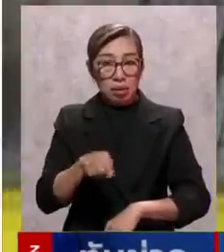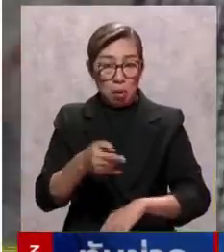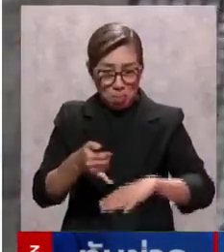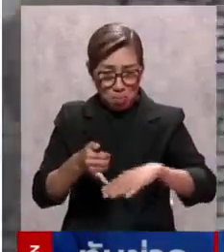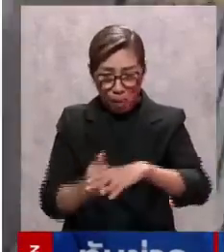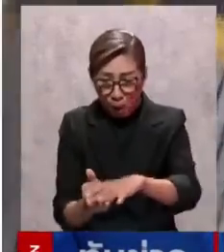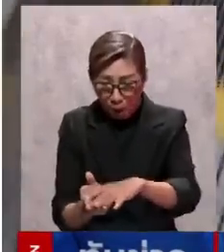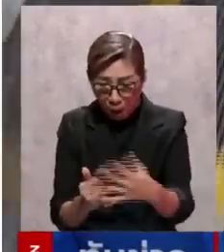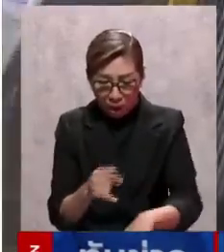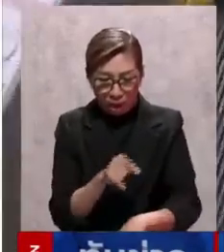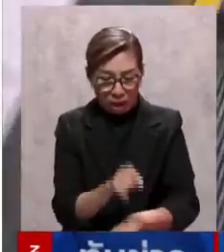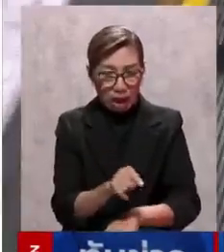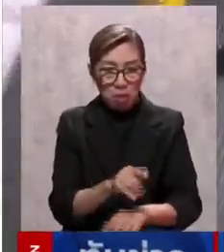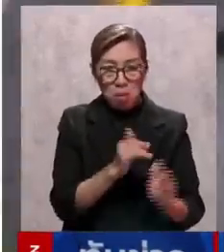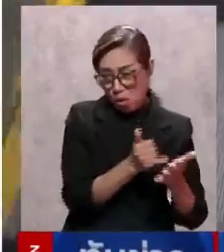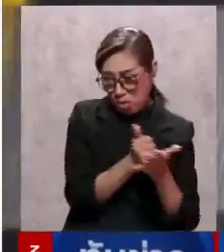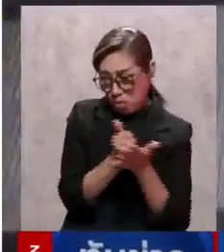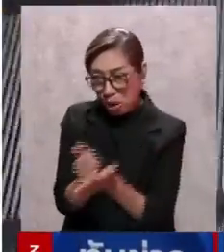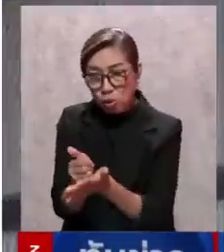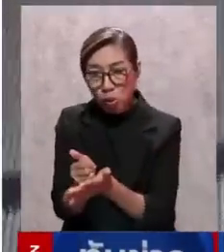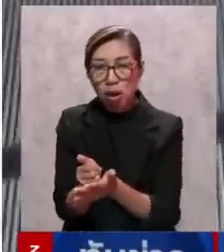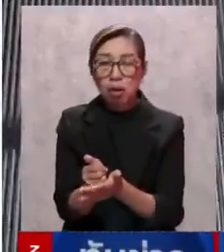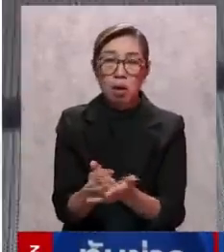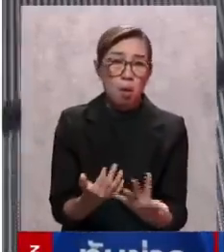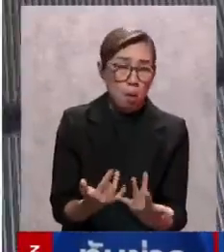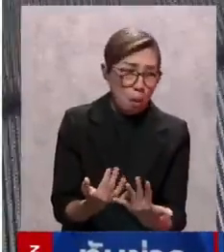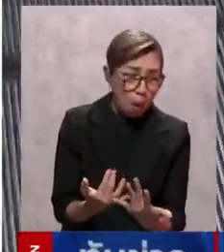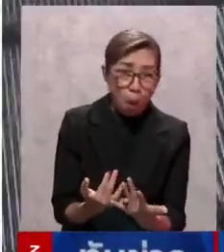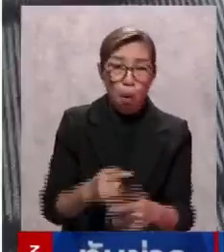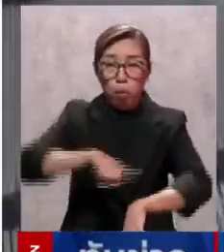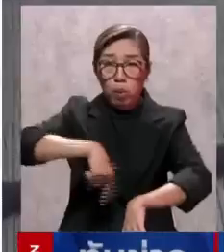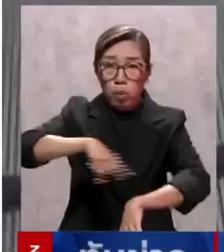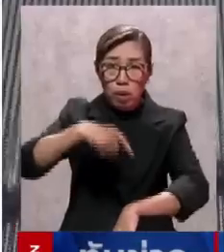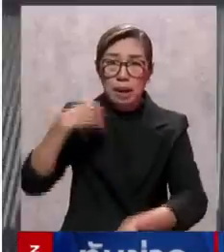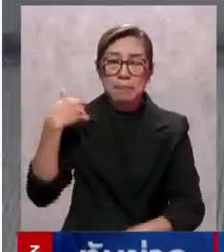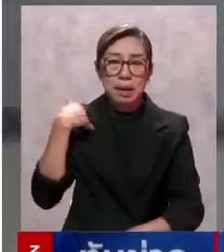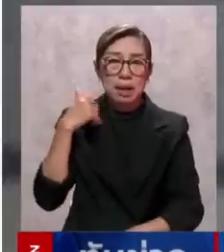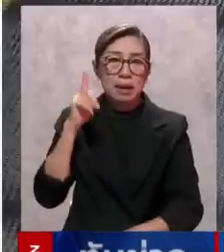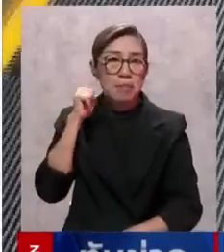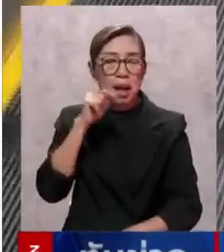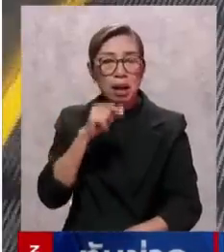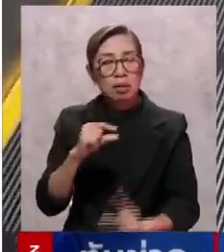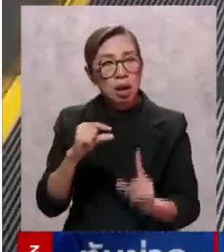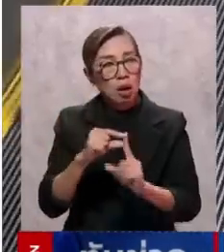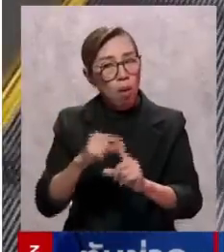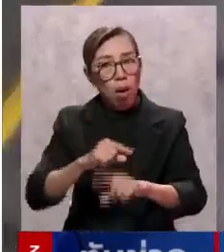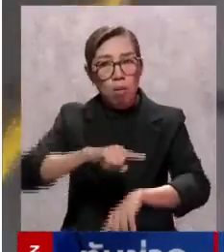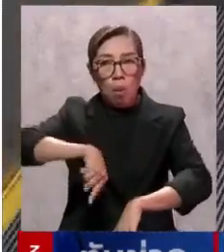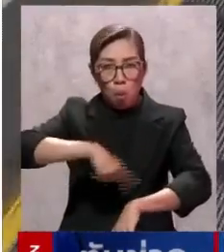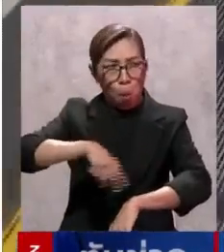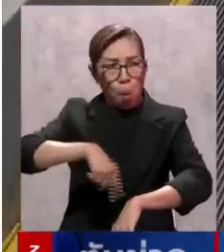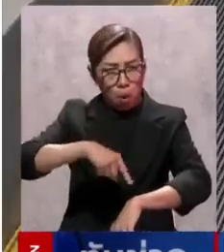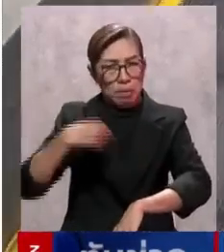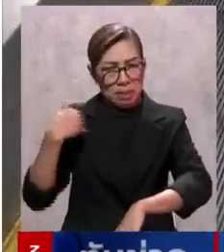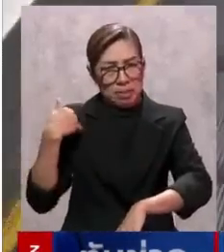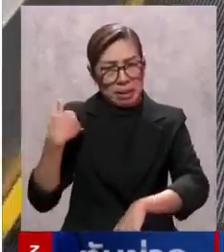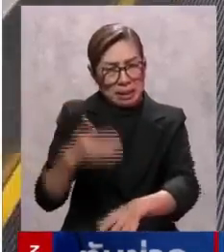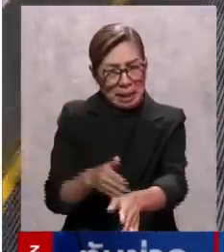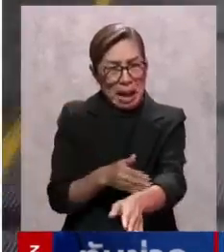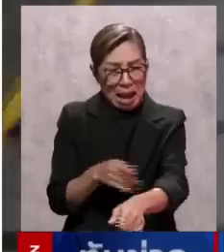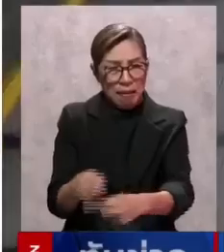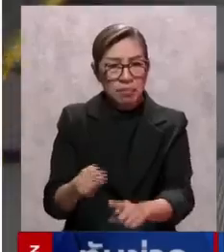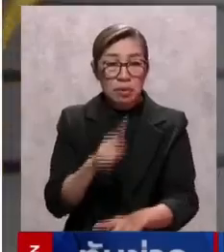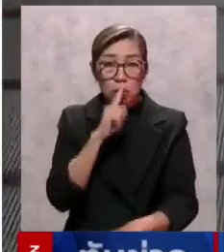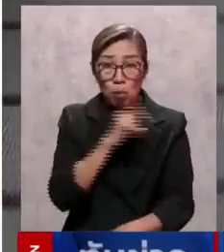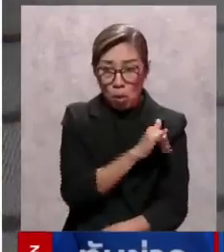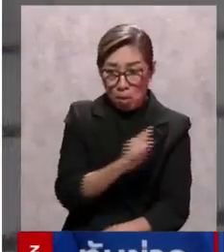ของกู้ภัยใช้เวลาค่อนข้างนานนะคะคุณแม่ใช้คำว่าใช้ระยะเวลาค่อนข้างนานถ้าหากเร็วกว่